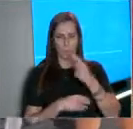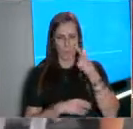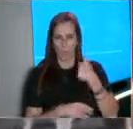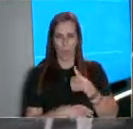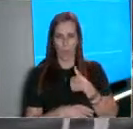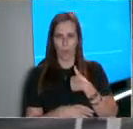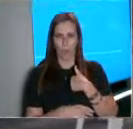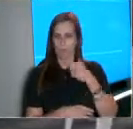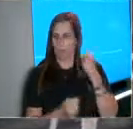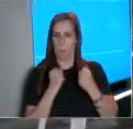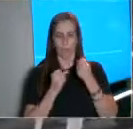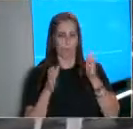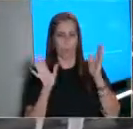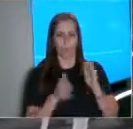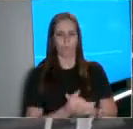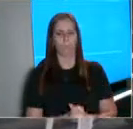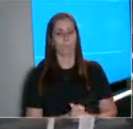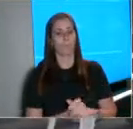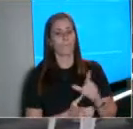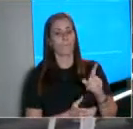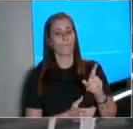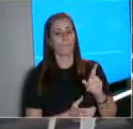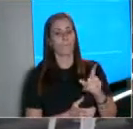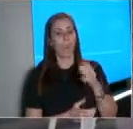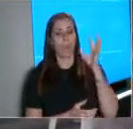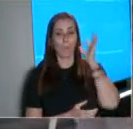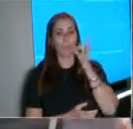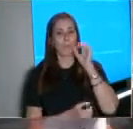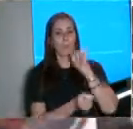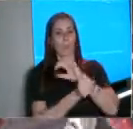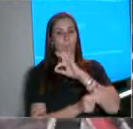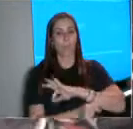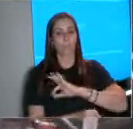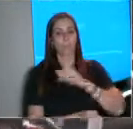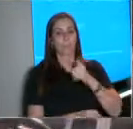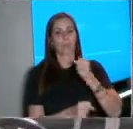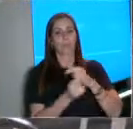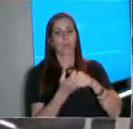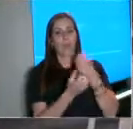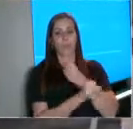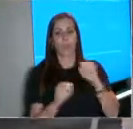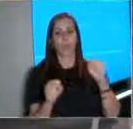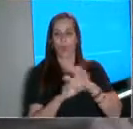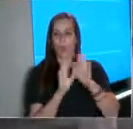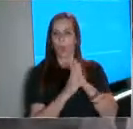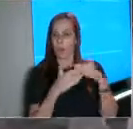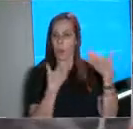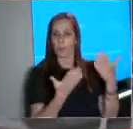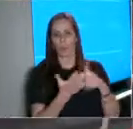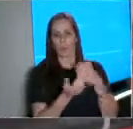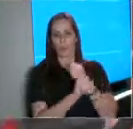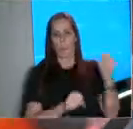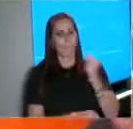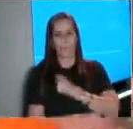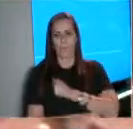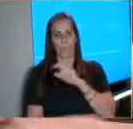זה יהיה גדול עליו כבר. והצעירה הישראלית שברוסיה, מה צריך לעשות כדי לשחרר אותה? לשחרר אותה, כל דבר לתת לשחרר אותה,